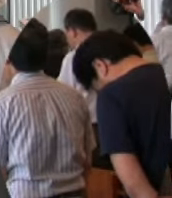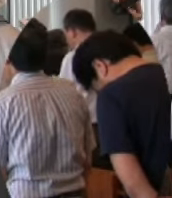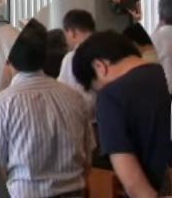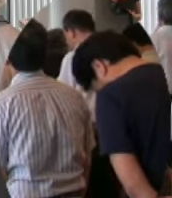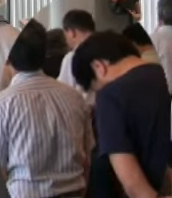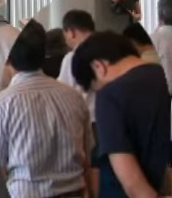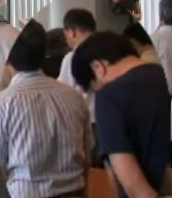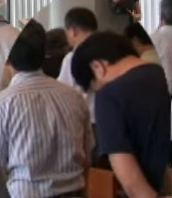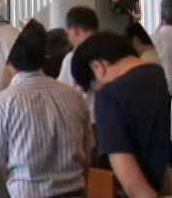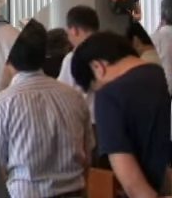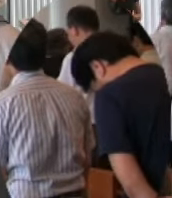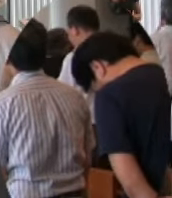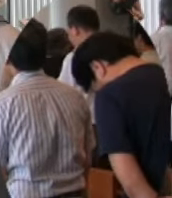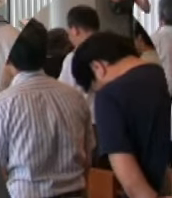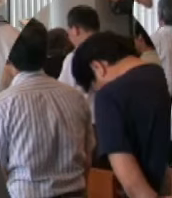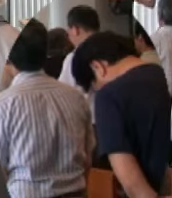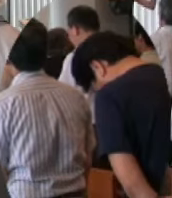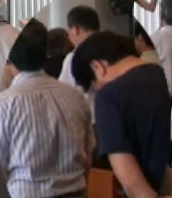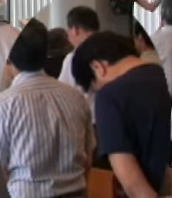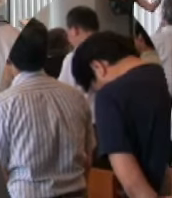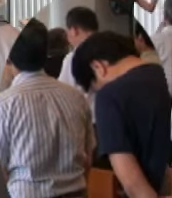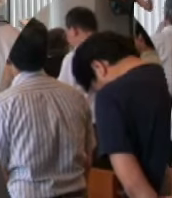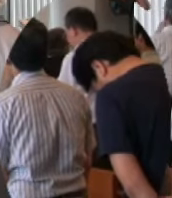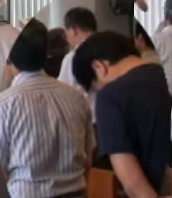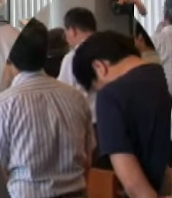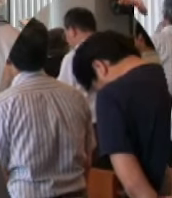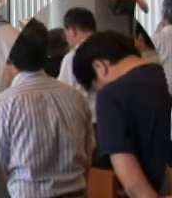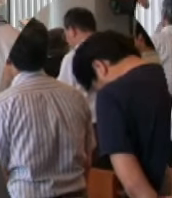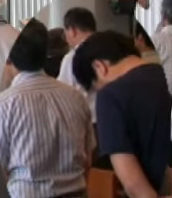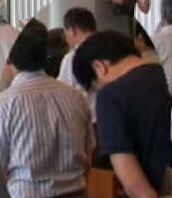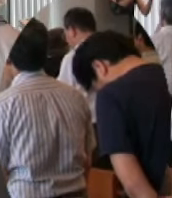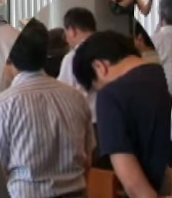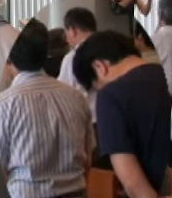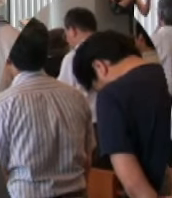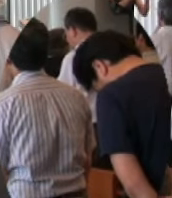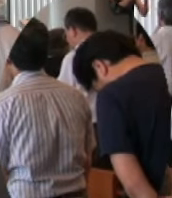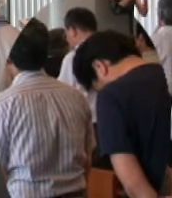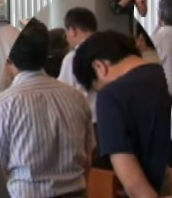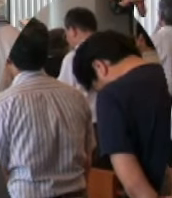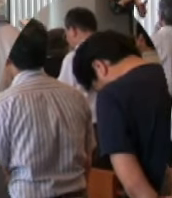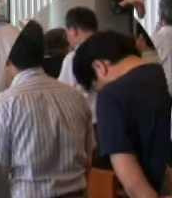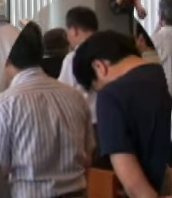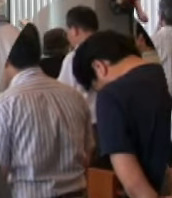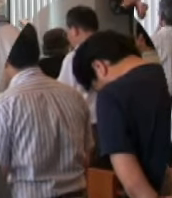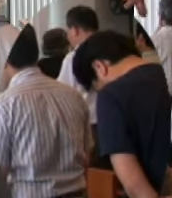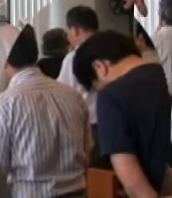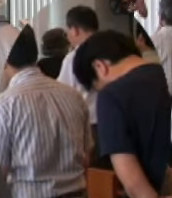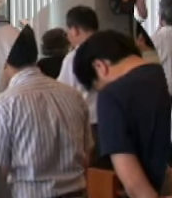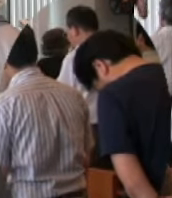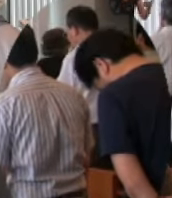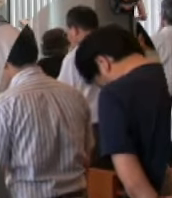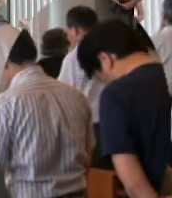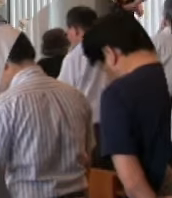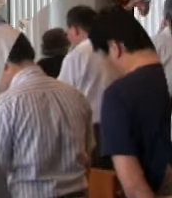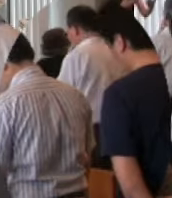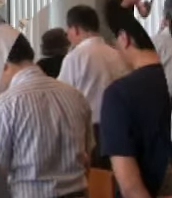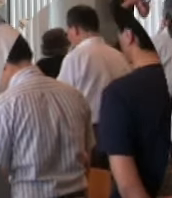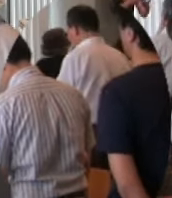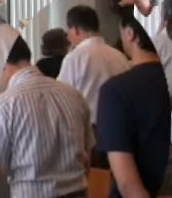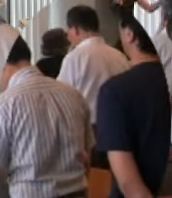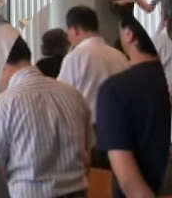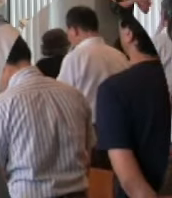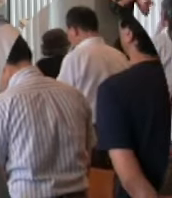の豊かなる恩愛、聖霊なる神の親しき交わりと慰め、一同の上に豊かに限りなくあり